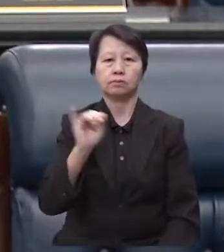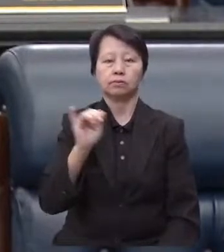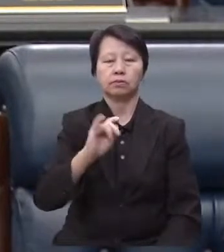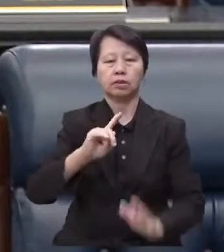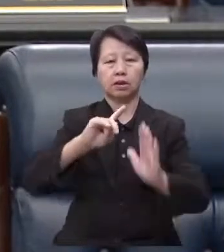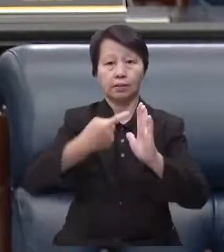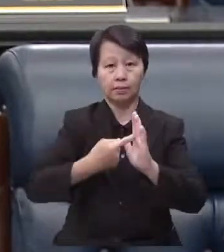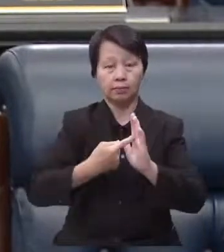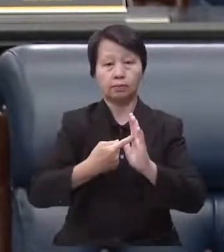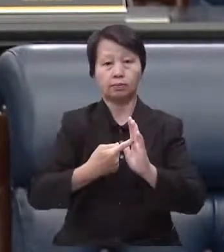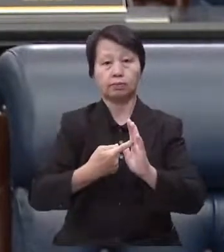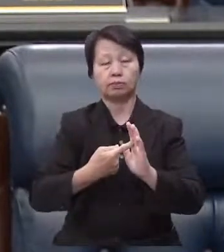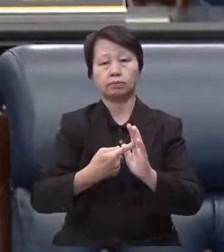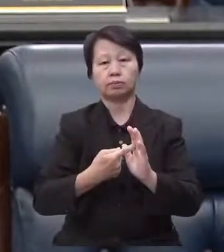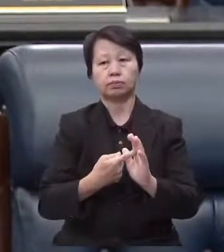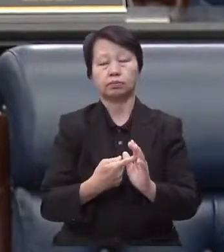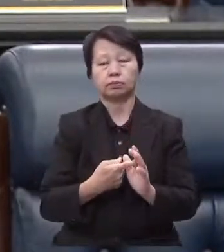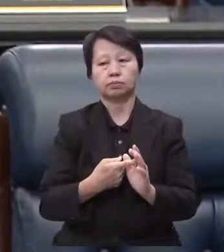permulaan,